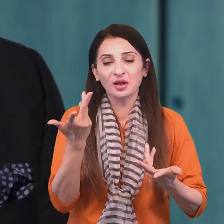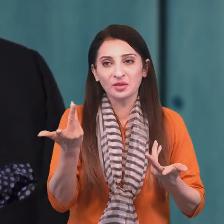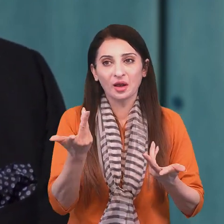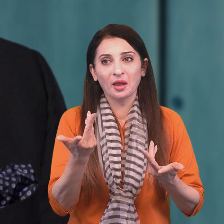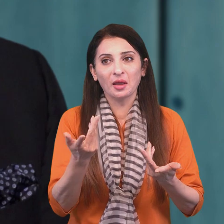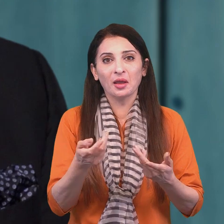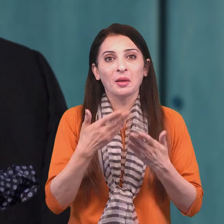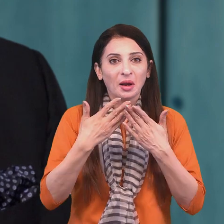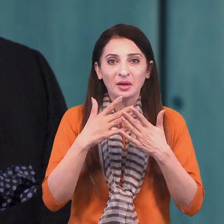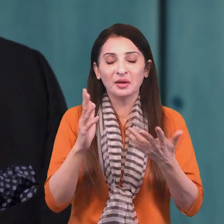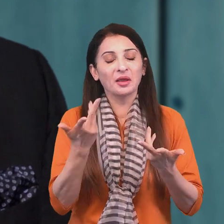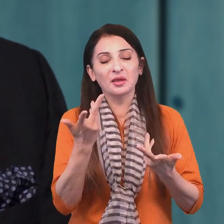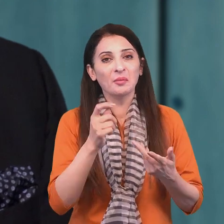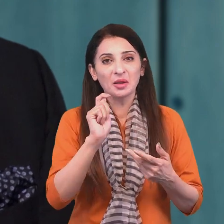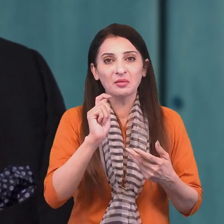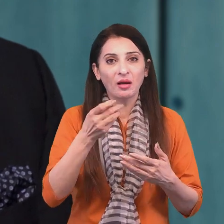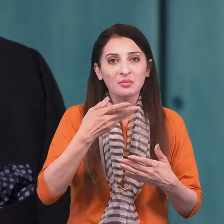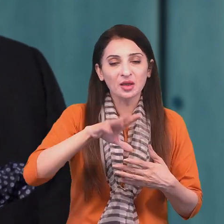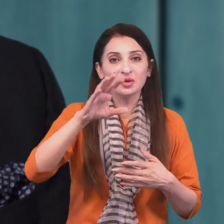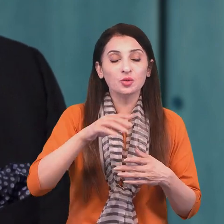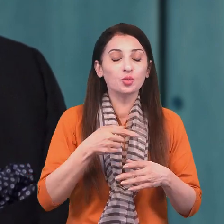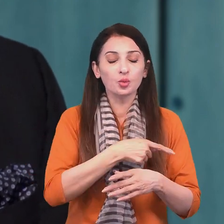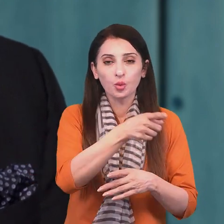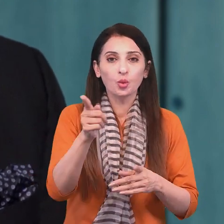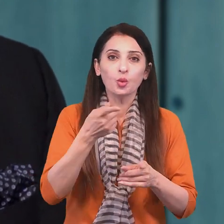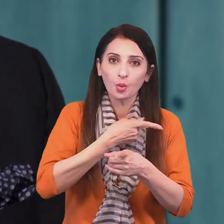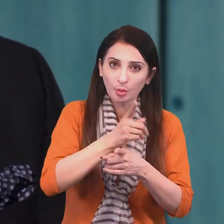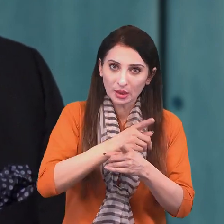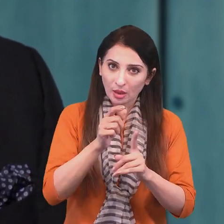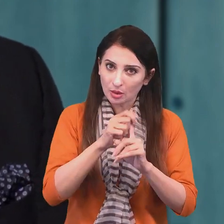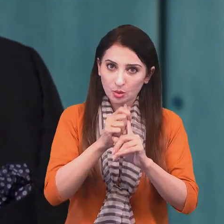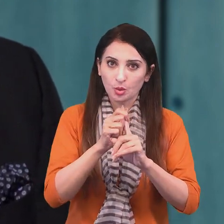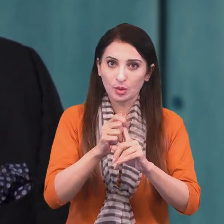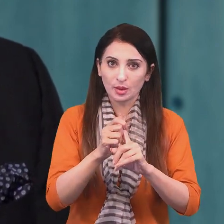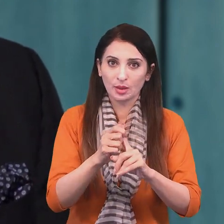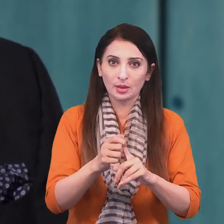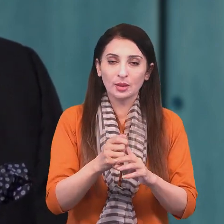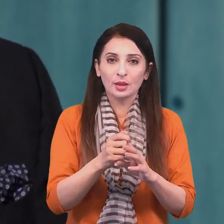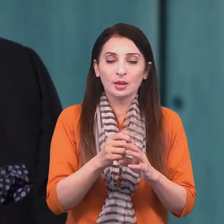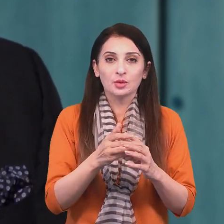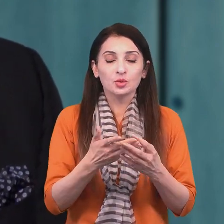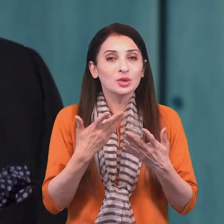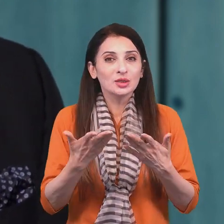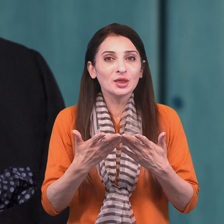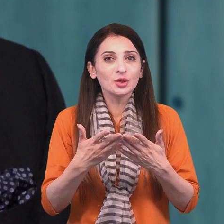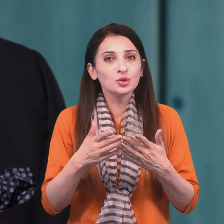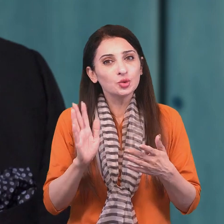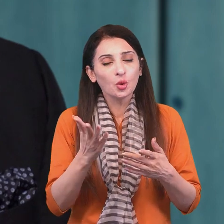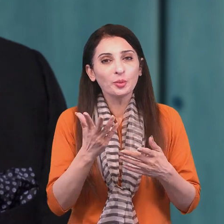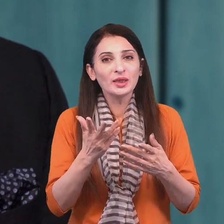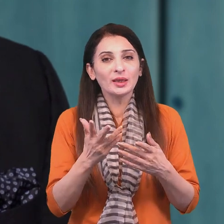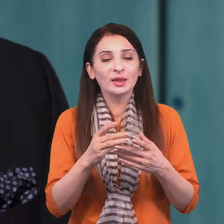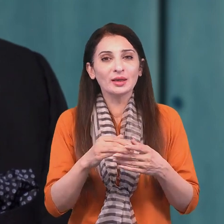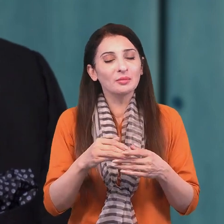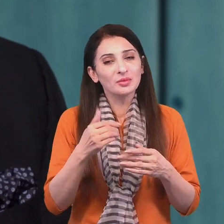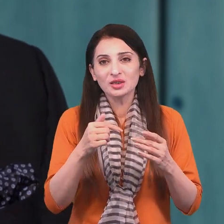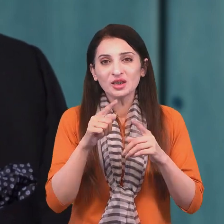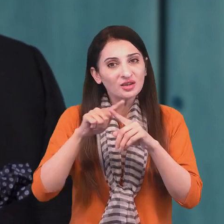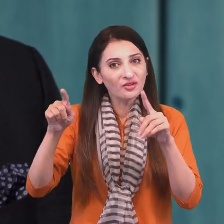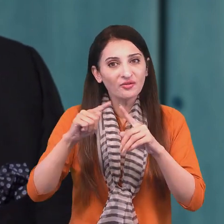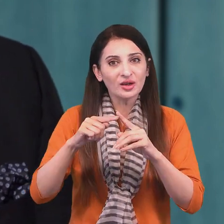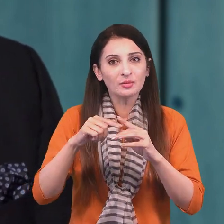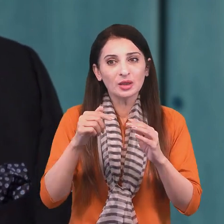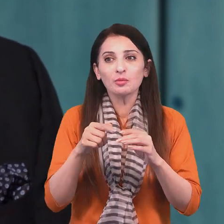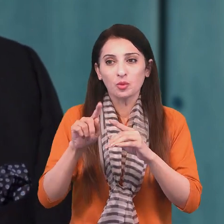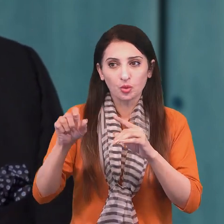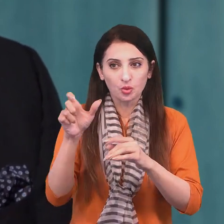اور روزگار کے لیے، کیونکہ ہم یہ دیکھتے ہیں کہ یہ جو ایجوکیشن کنسلٹنٹ کی فیسلٹی ہے، یہ ایک الگ کلاس تک ہے۔ تو